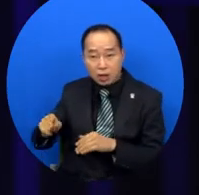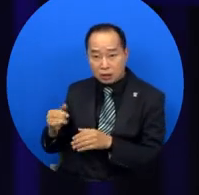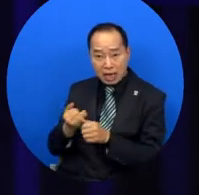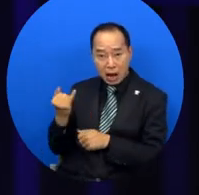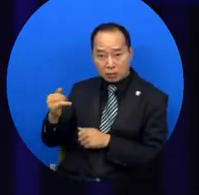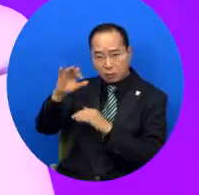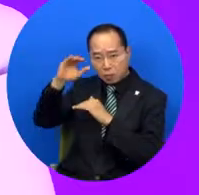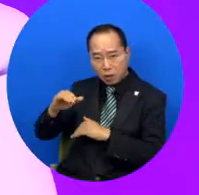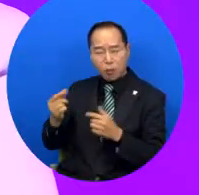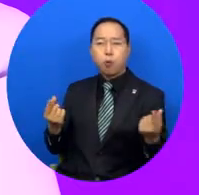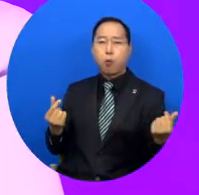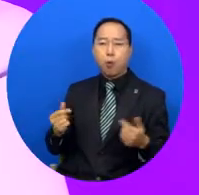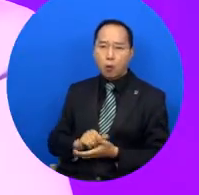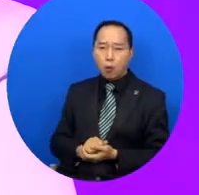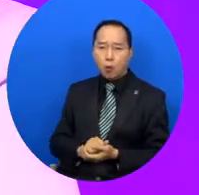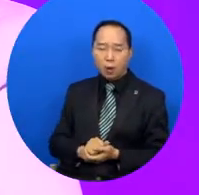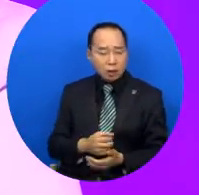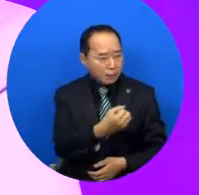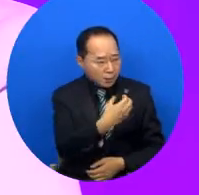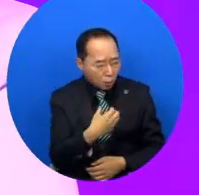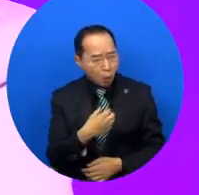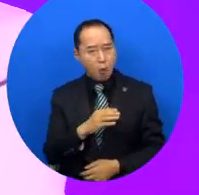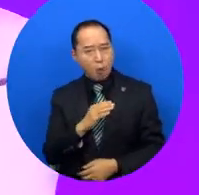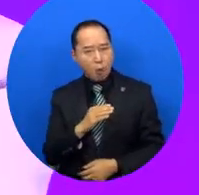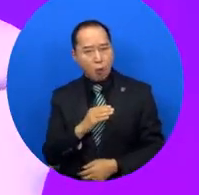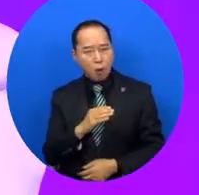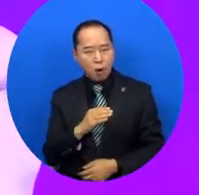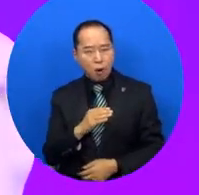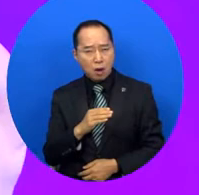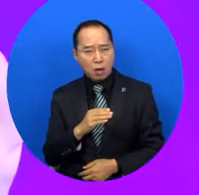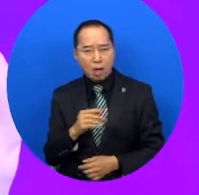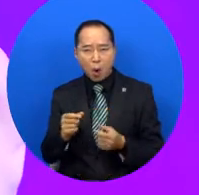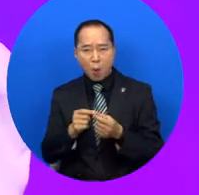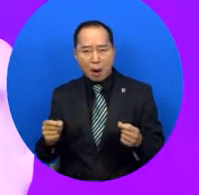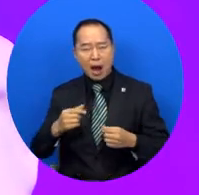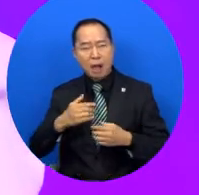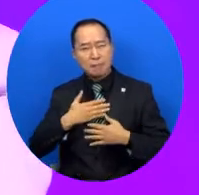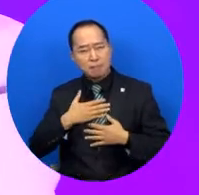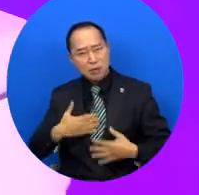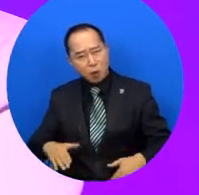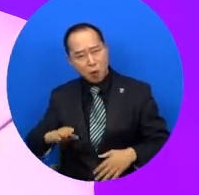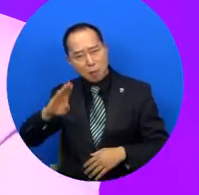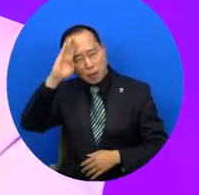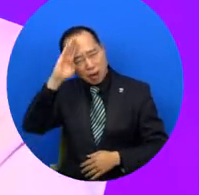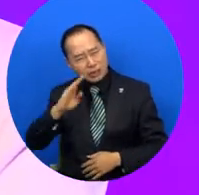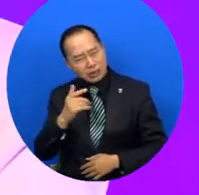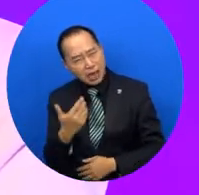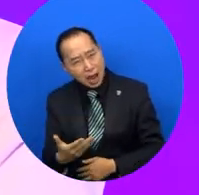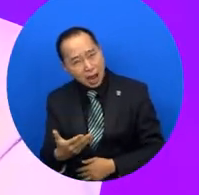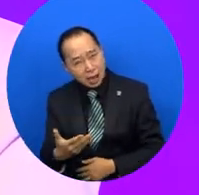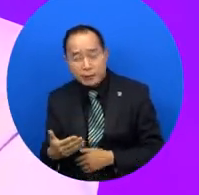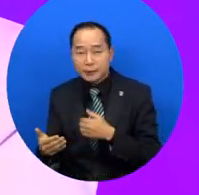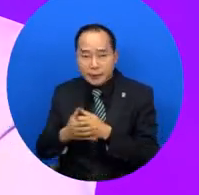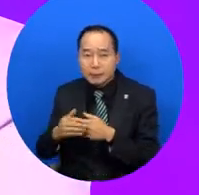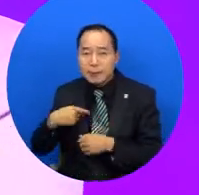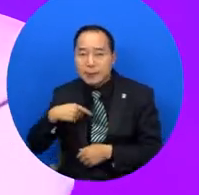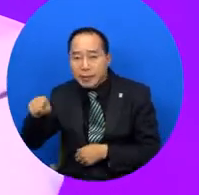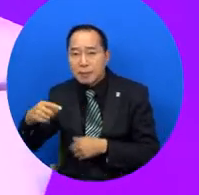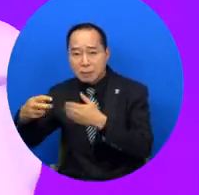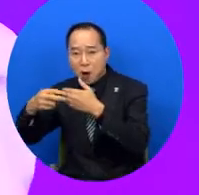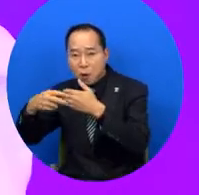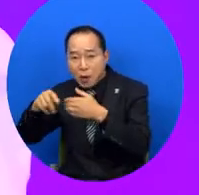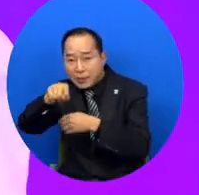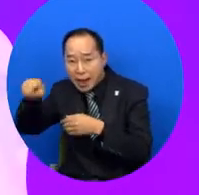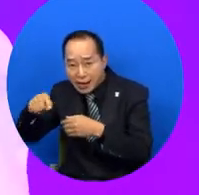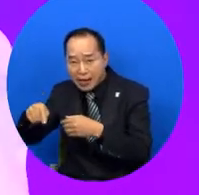비슷하대. 그래서 제가 아 이게 만성 피로 증후군일 수 있을까? 이런 생각이 들어서 존스 홉킨스에 만성 피로